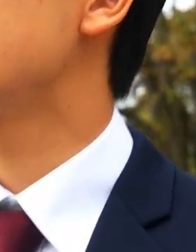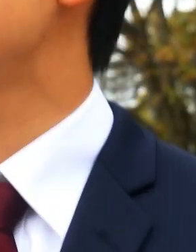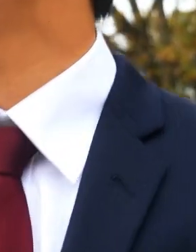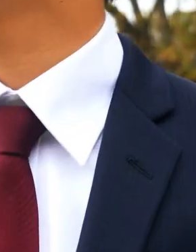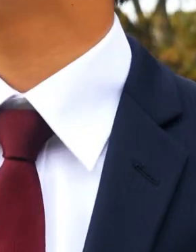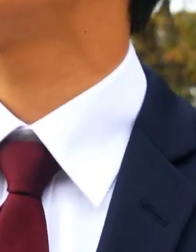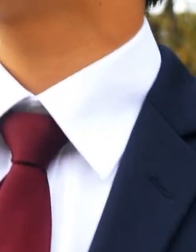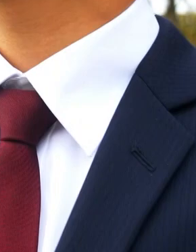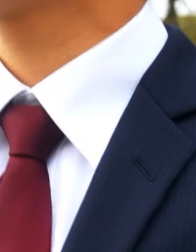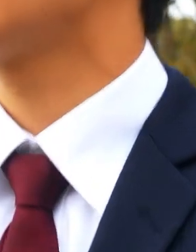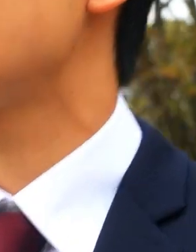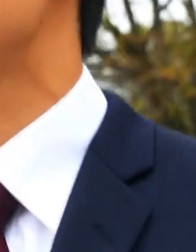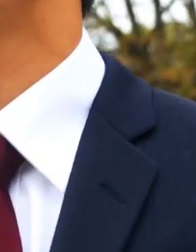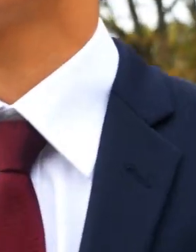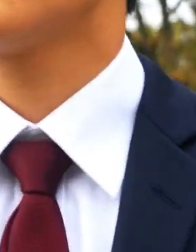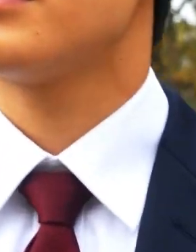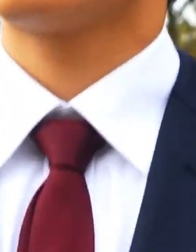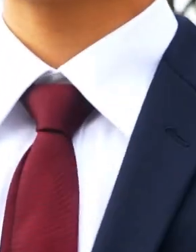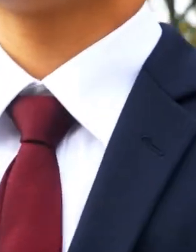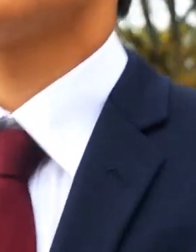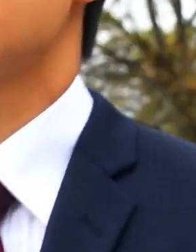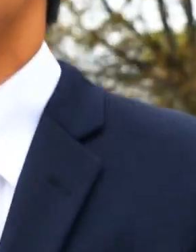鈴木福の耳より広島。